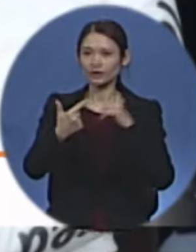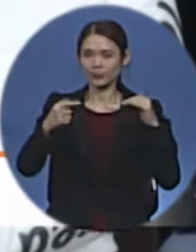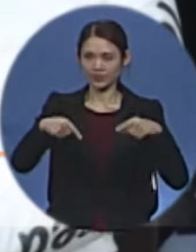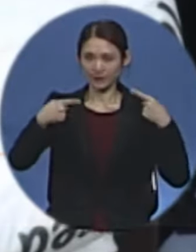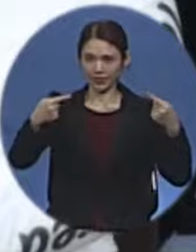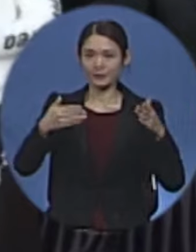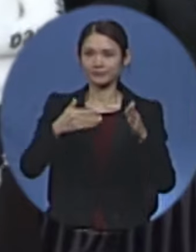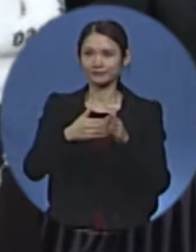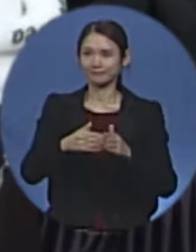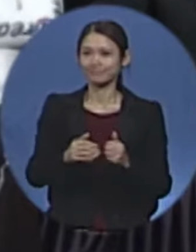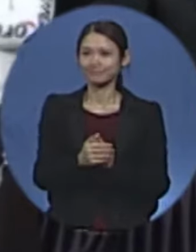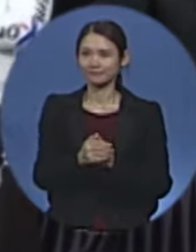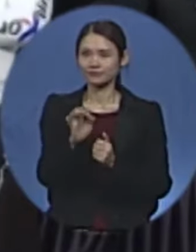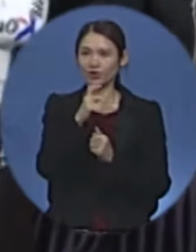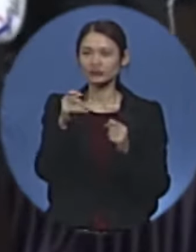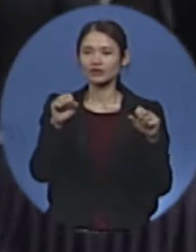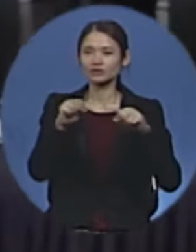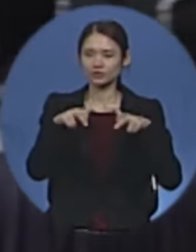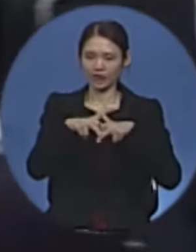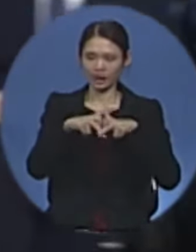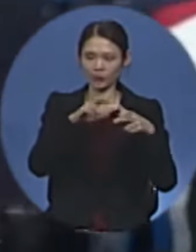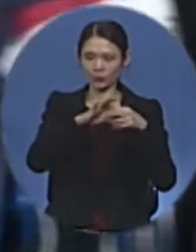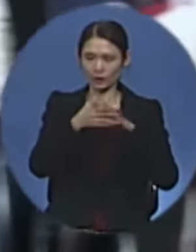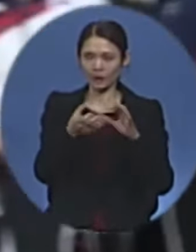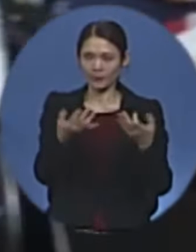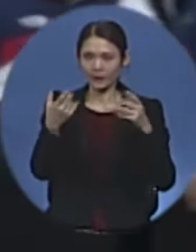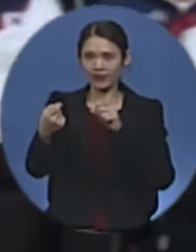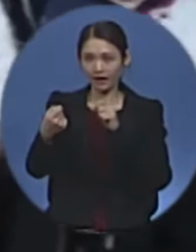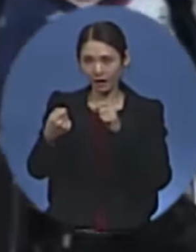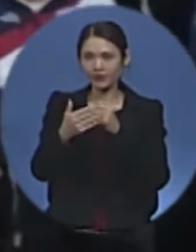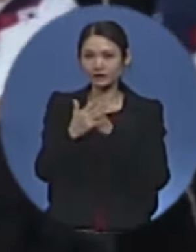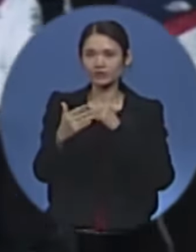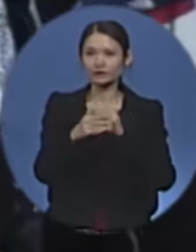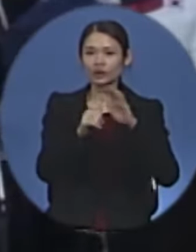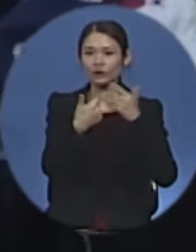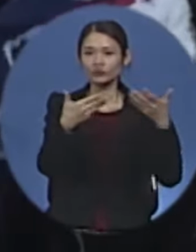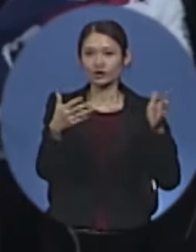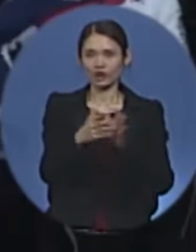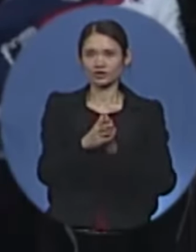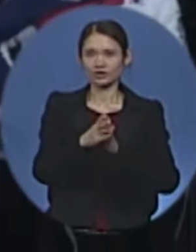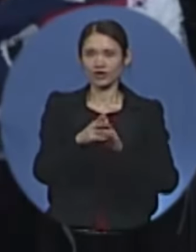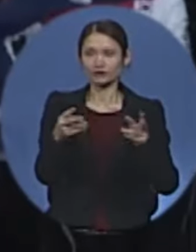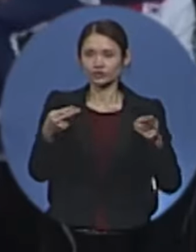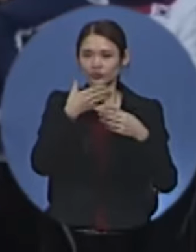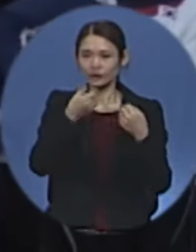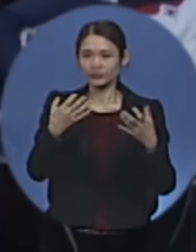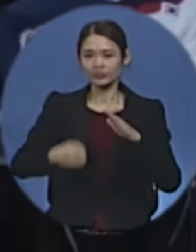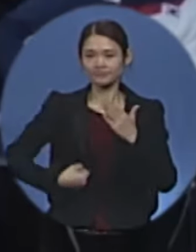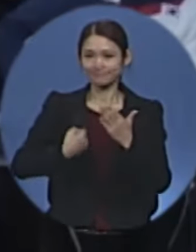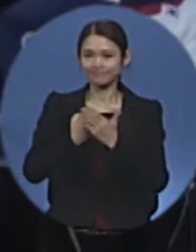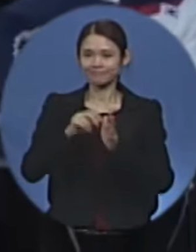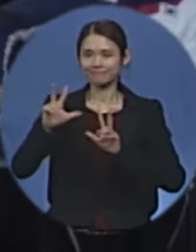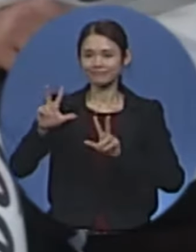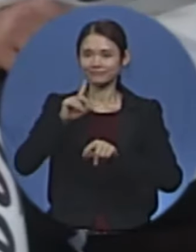참가합니다. 평창 동계 패럴림픽 대회를 앞두고 선수단은 출정식을 갖고 선전을